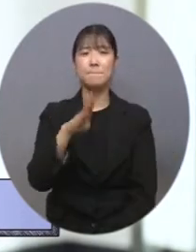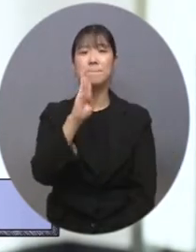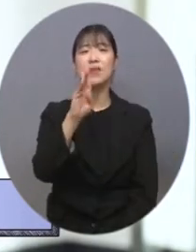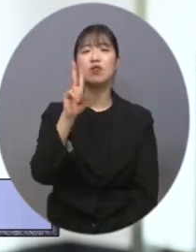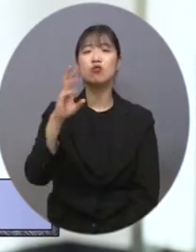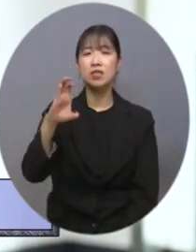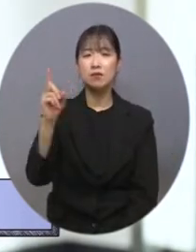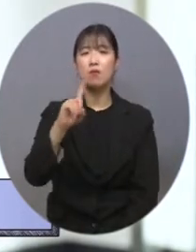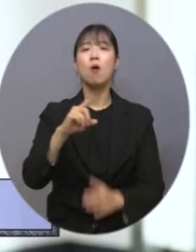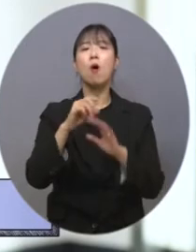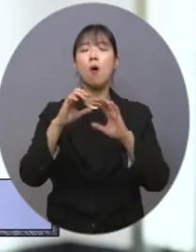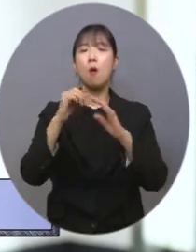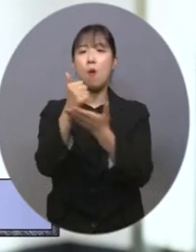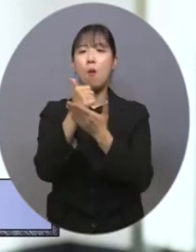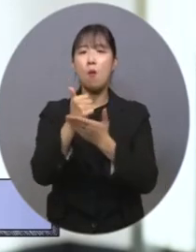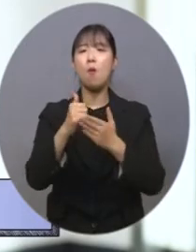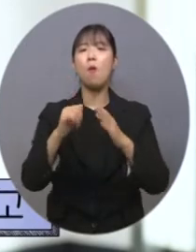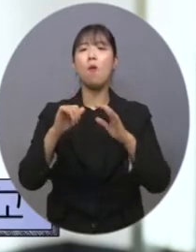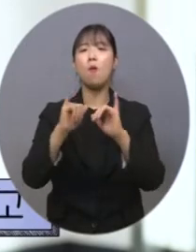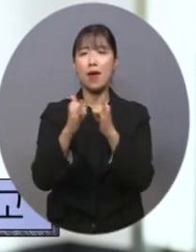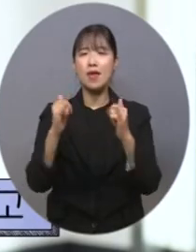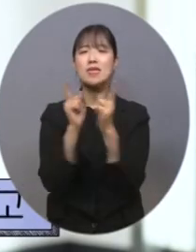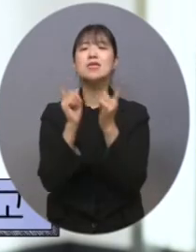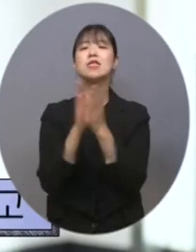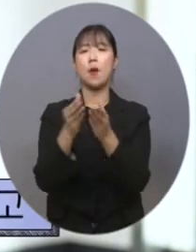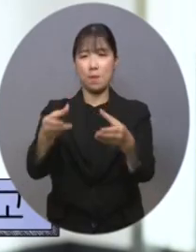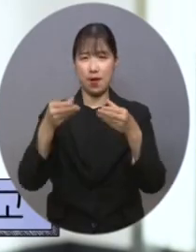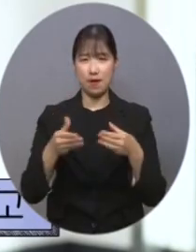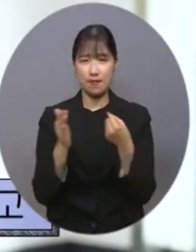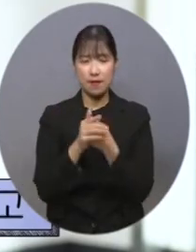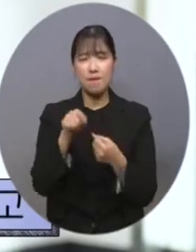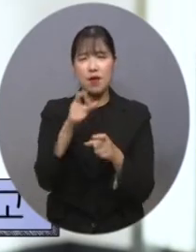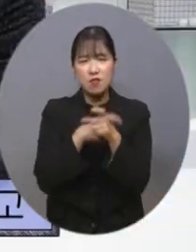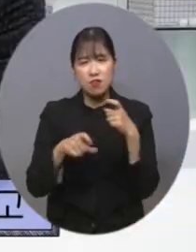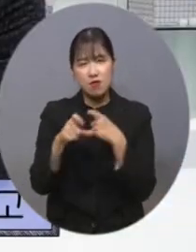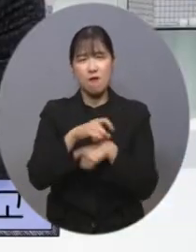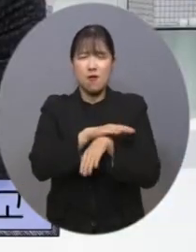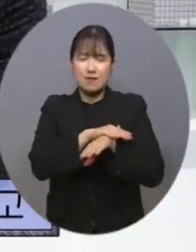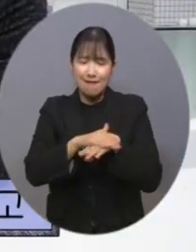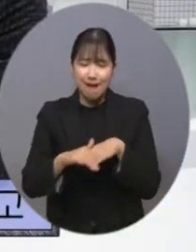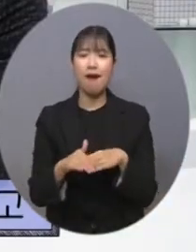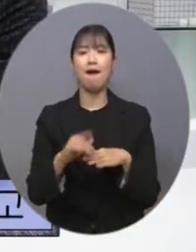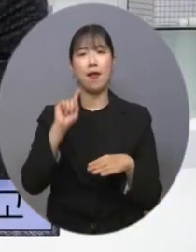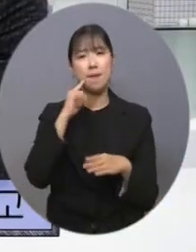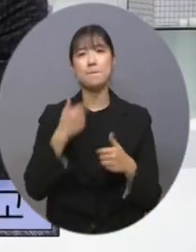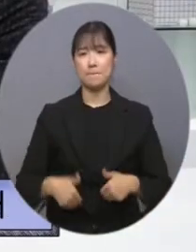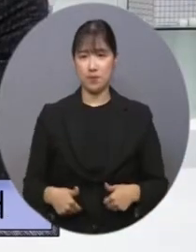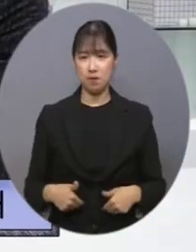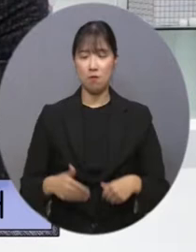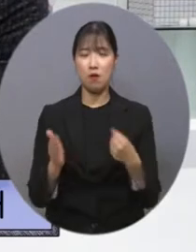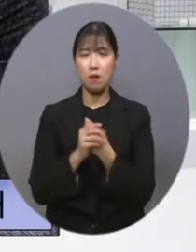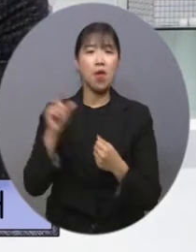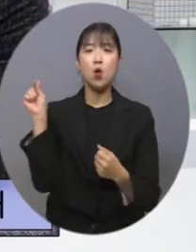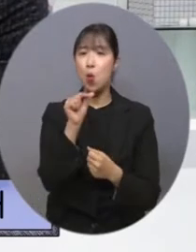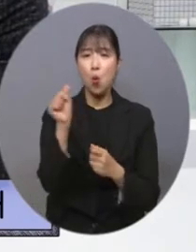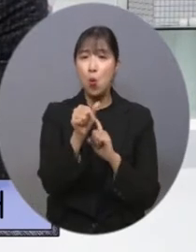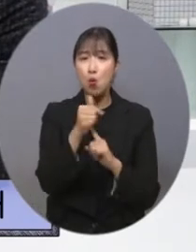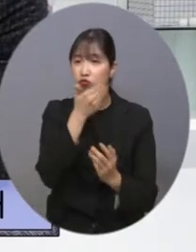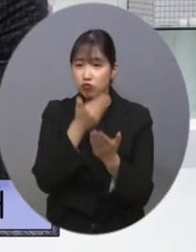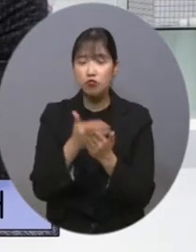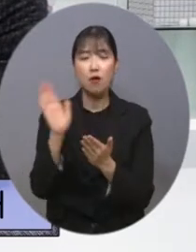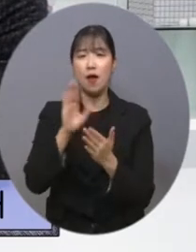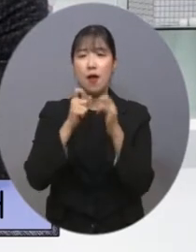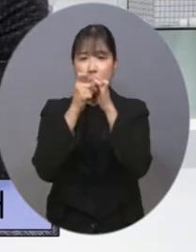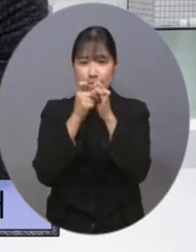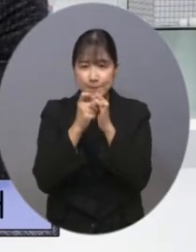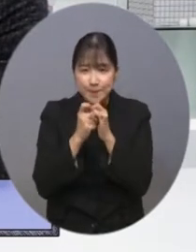고객이 직접 받기 때문에 그 하나하나가 좀 잘 작업돼야 되는데 속도를 가지고 일할 게 아니고 더 꼼꼼하게 일하는 게